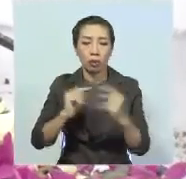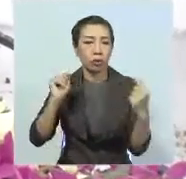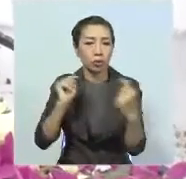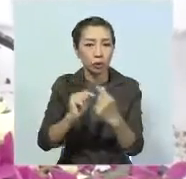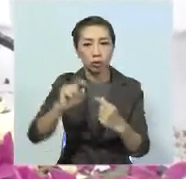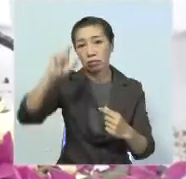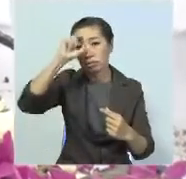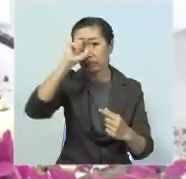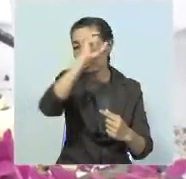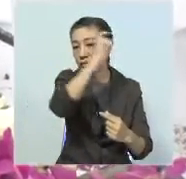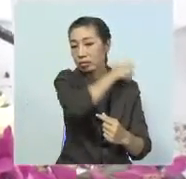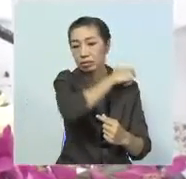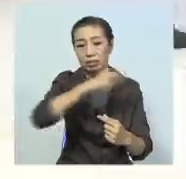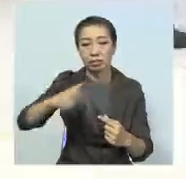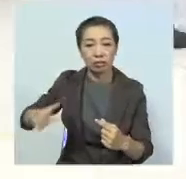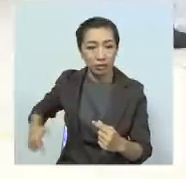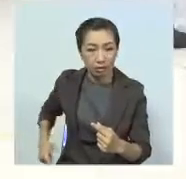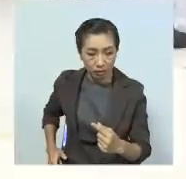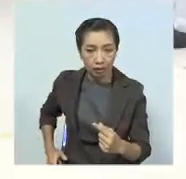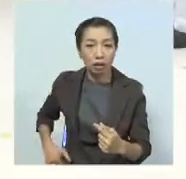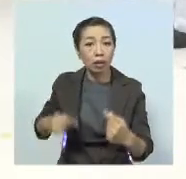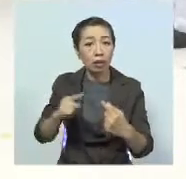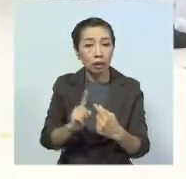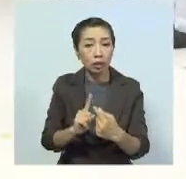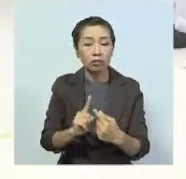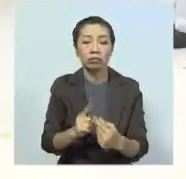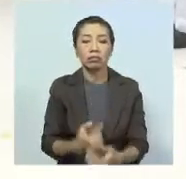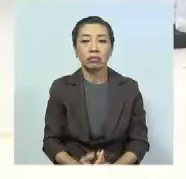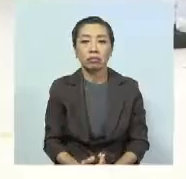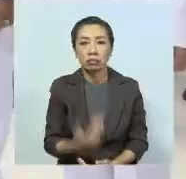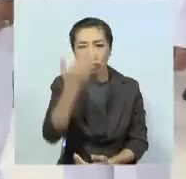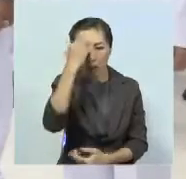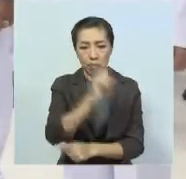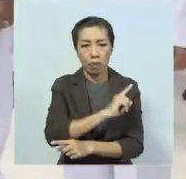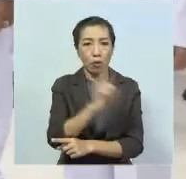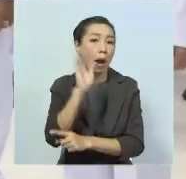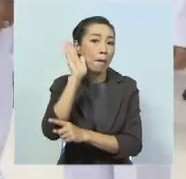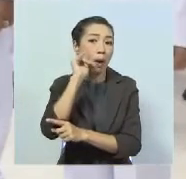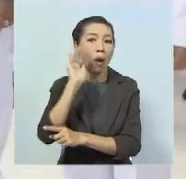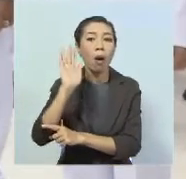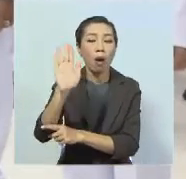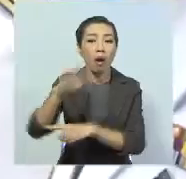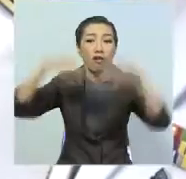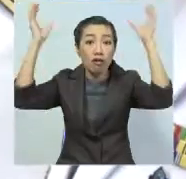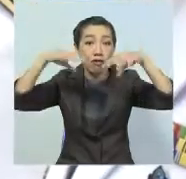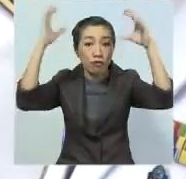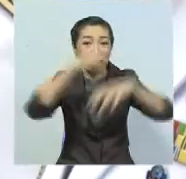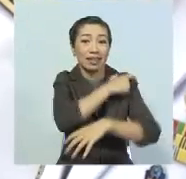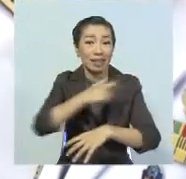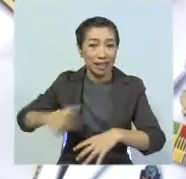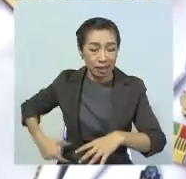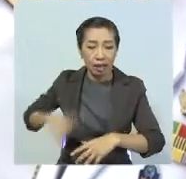ธิคุณพระบาทสมเด็จพระปรมินทรมหาภูมิพลอดุลยเดชบรมนาถบพิตรเนื่องในวันพระบิดาแห่งฝนหลวงประจำ